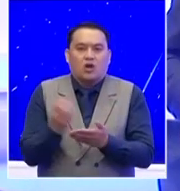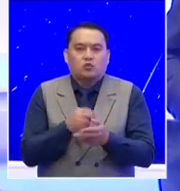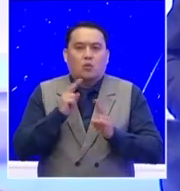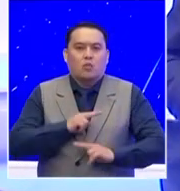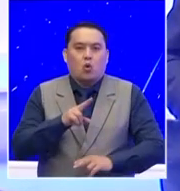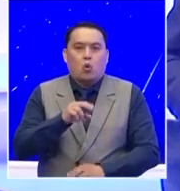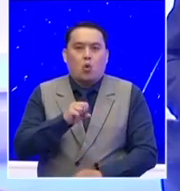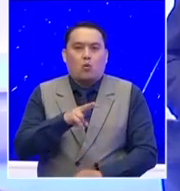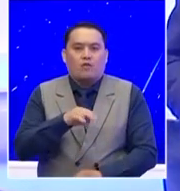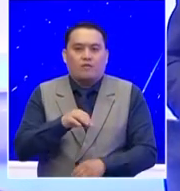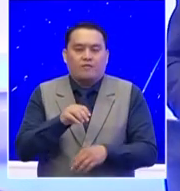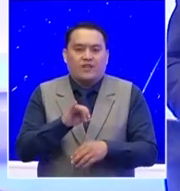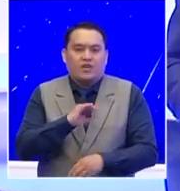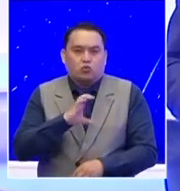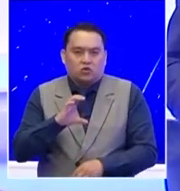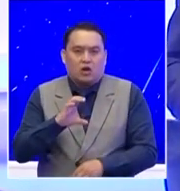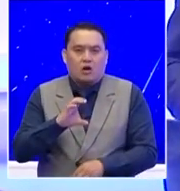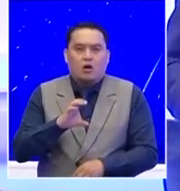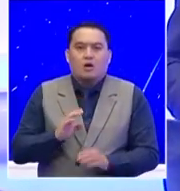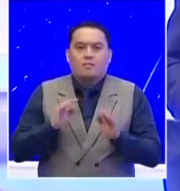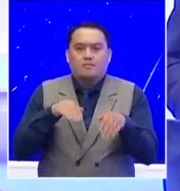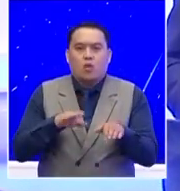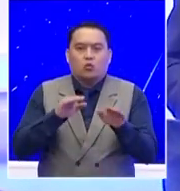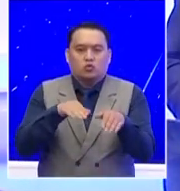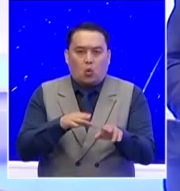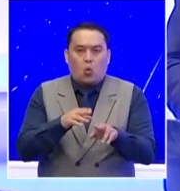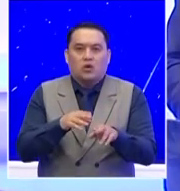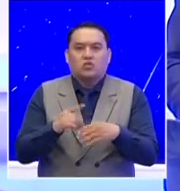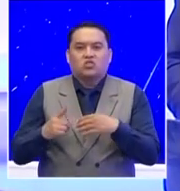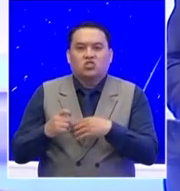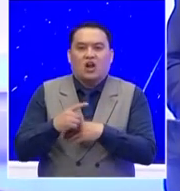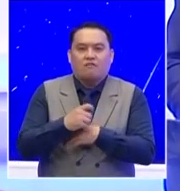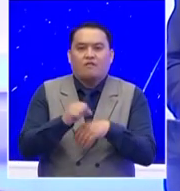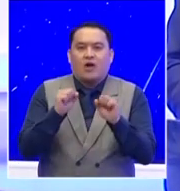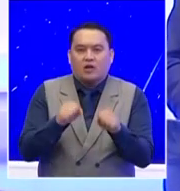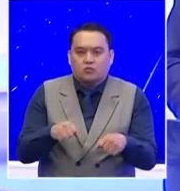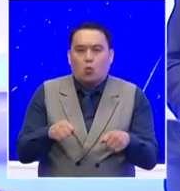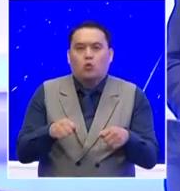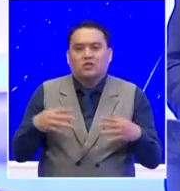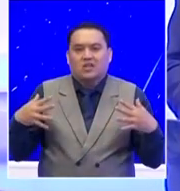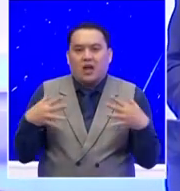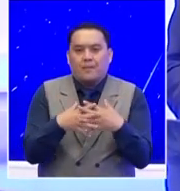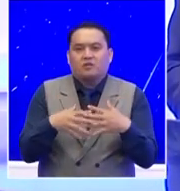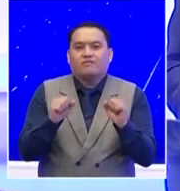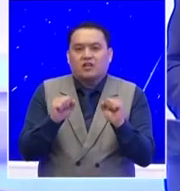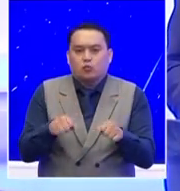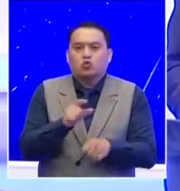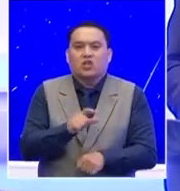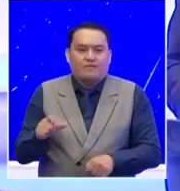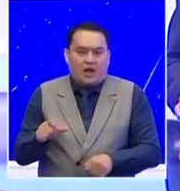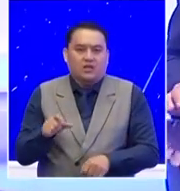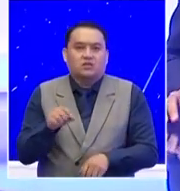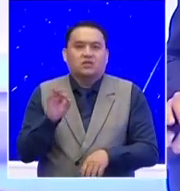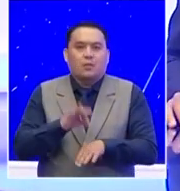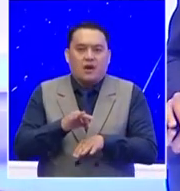в борьбе с COVID-19. Речь идет о морском пескожиле – червей с исключительными свойствами. Его гемоглобин близок к человеческому,